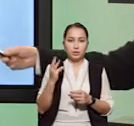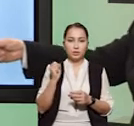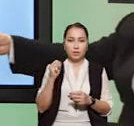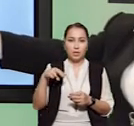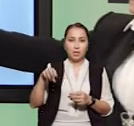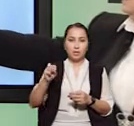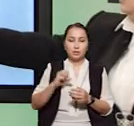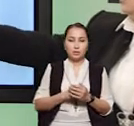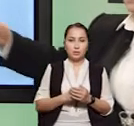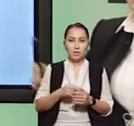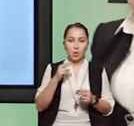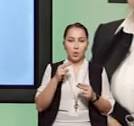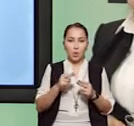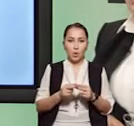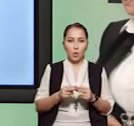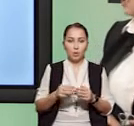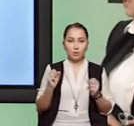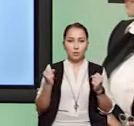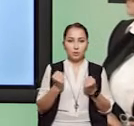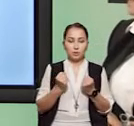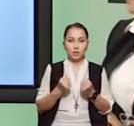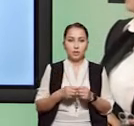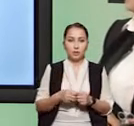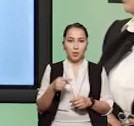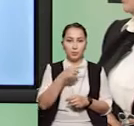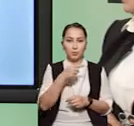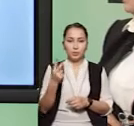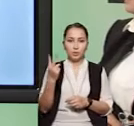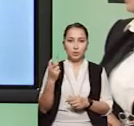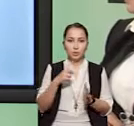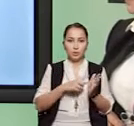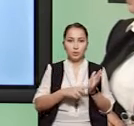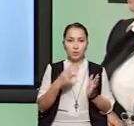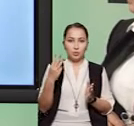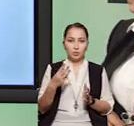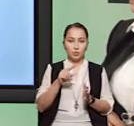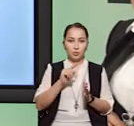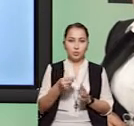Selsiy shkalasida eng oxirgi sovuqning oxirgi chegarasi